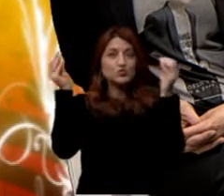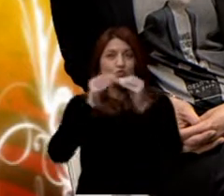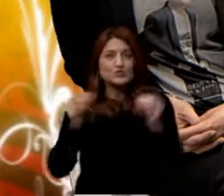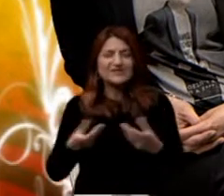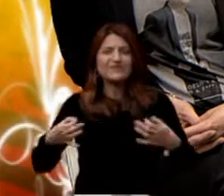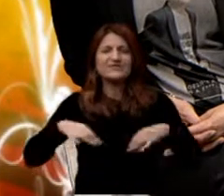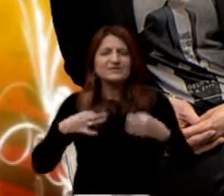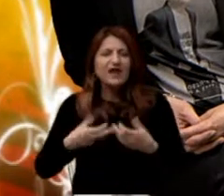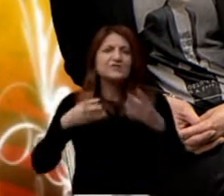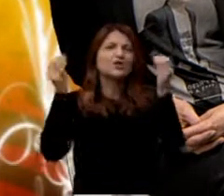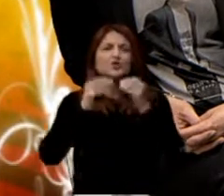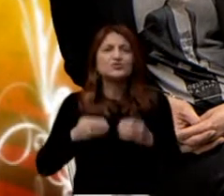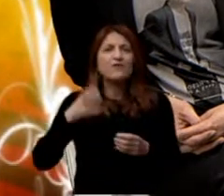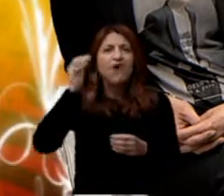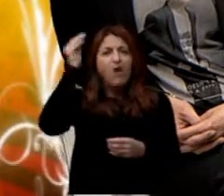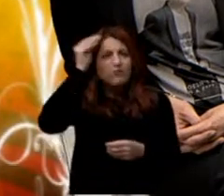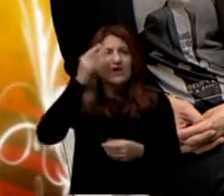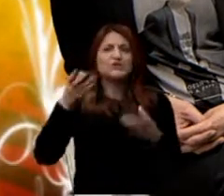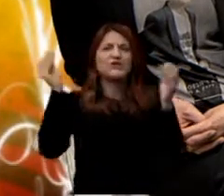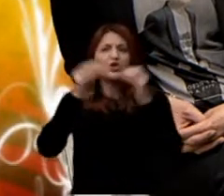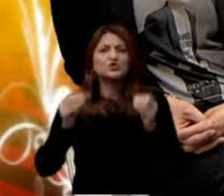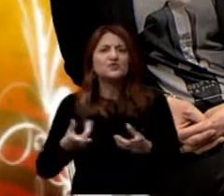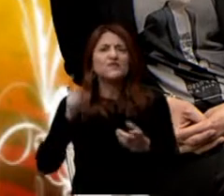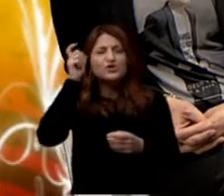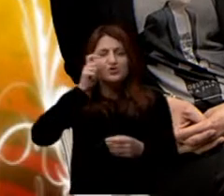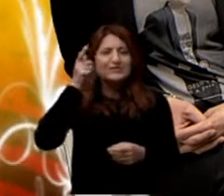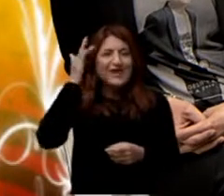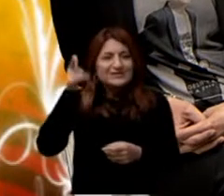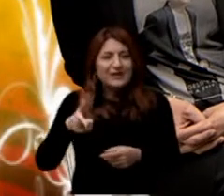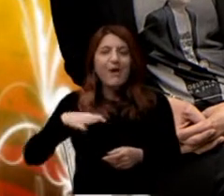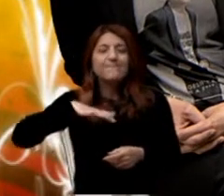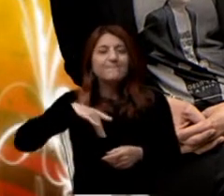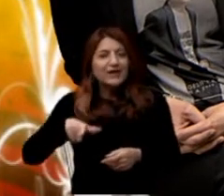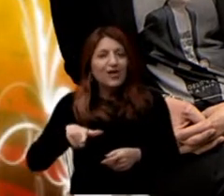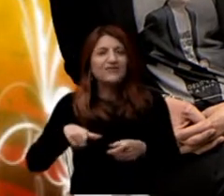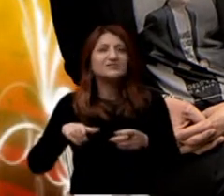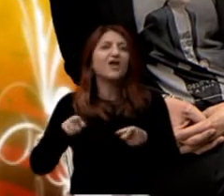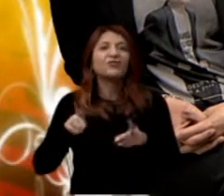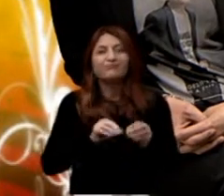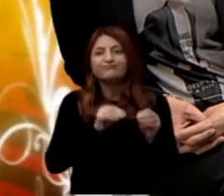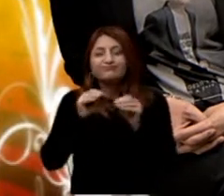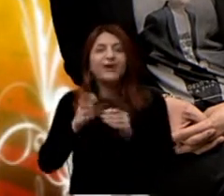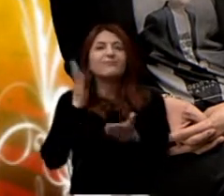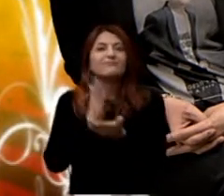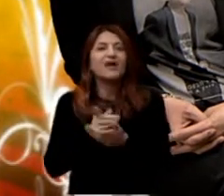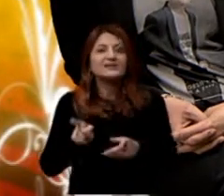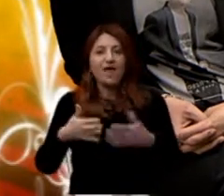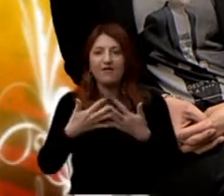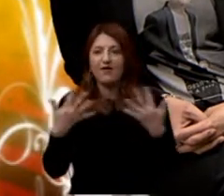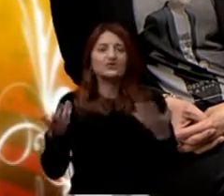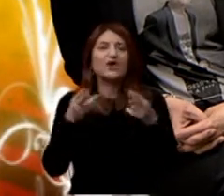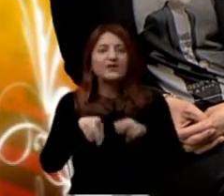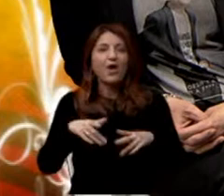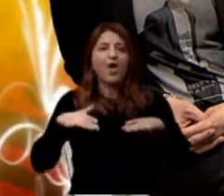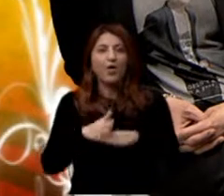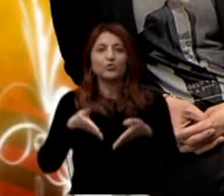zdravstva, obrazovanja, sustav socijalne skrbi, sustav mirovinski, sve mora biti onda primjereno populaciji koju imaš